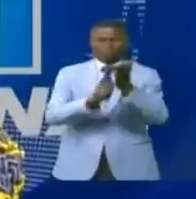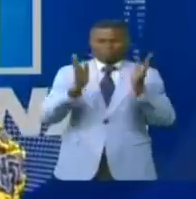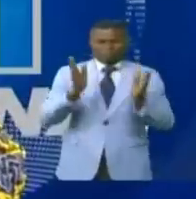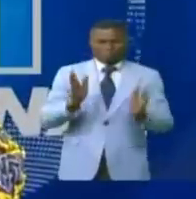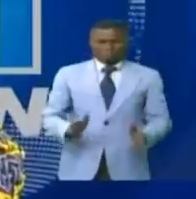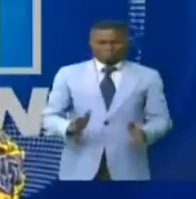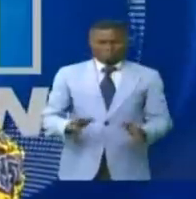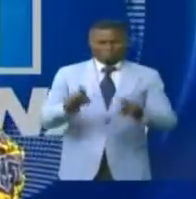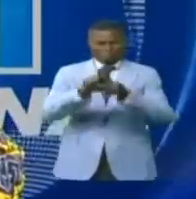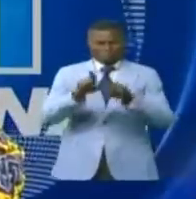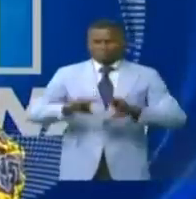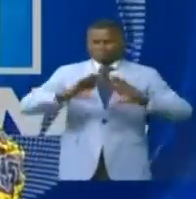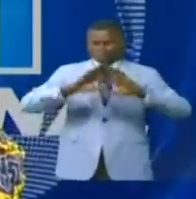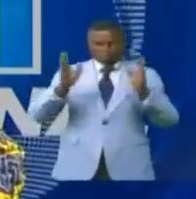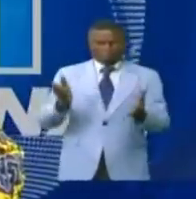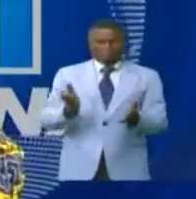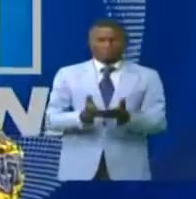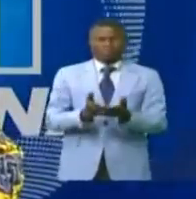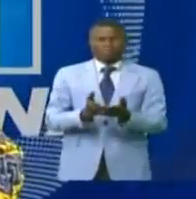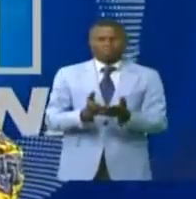techniciens